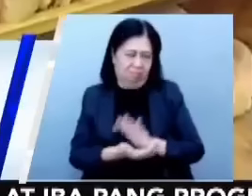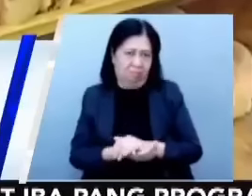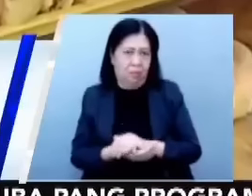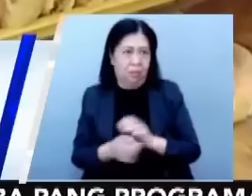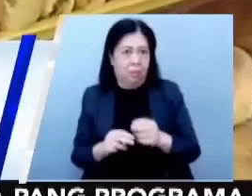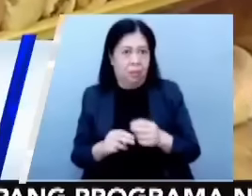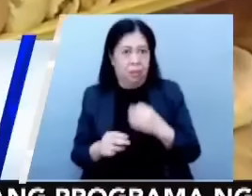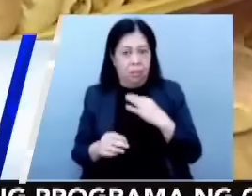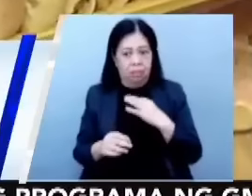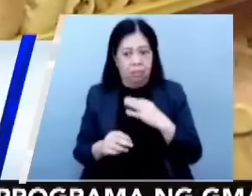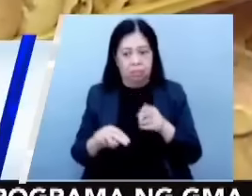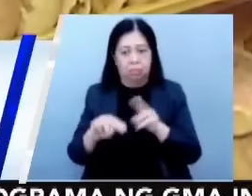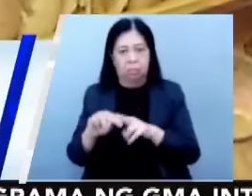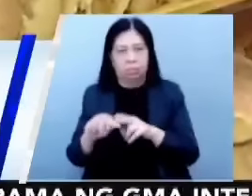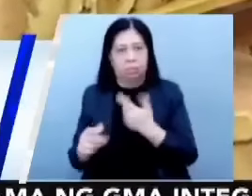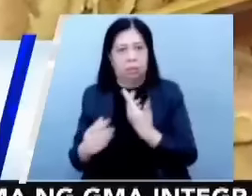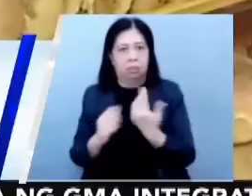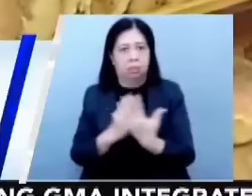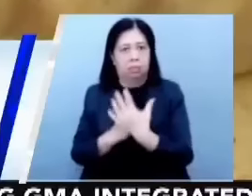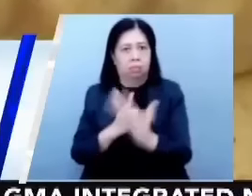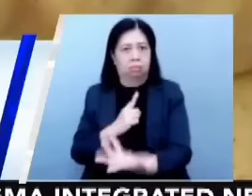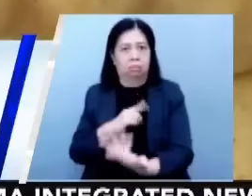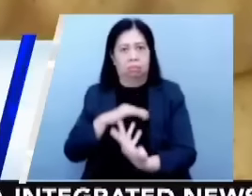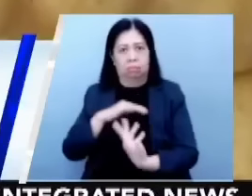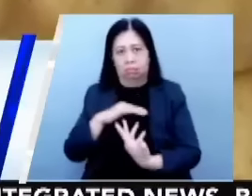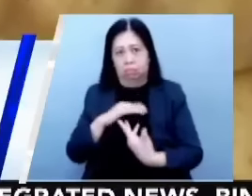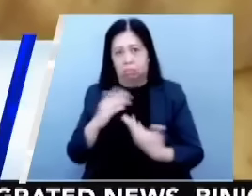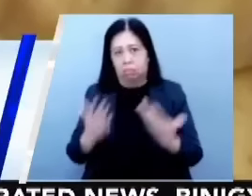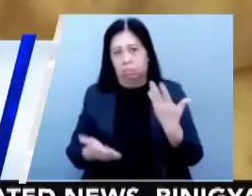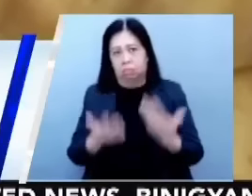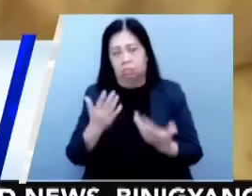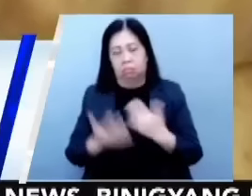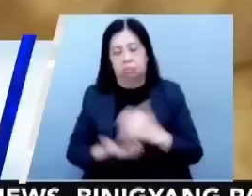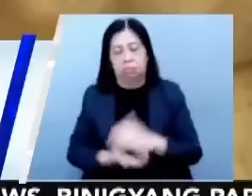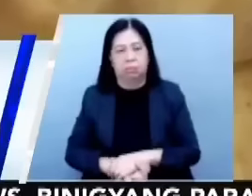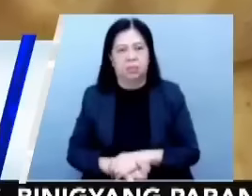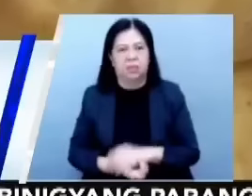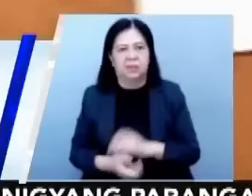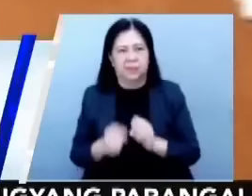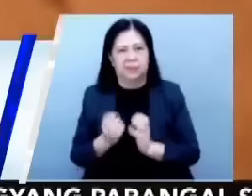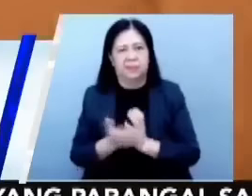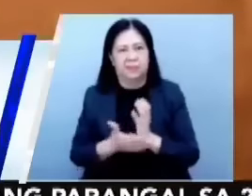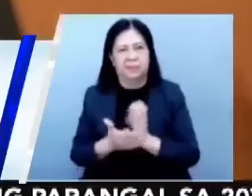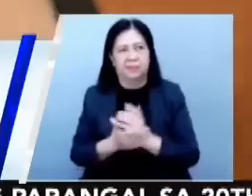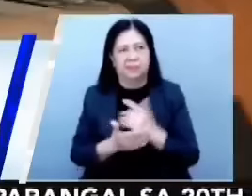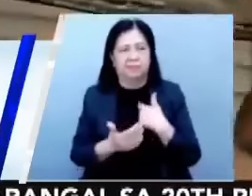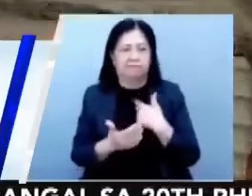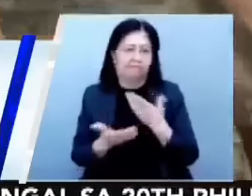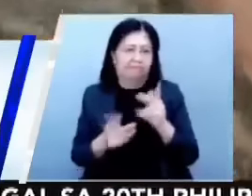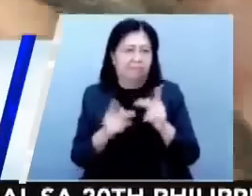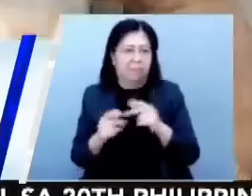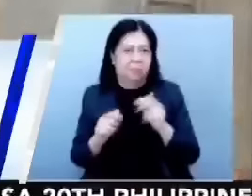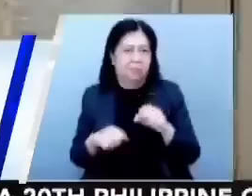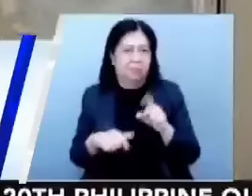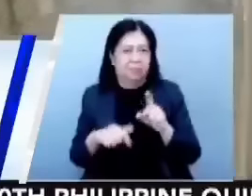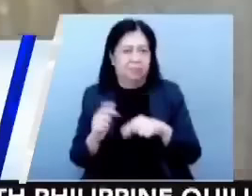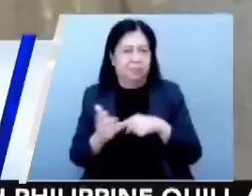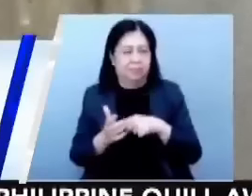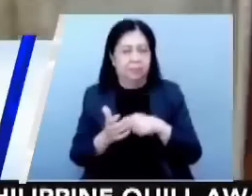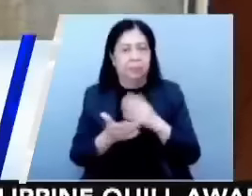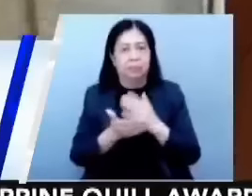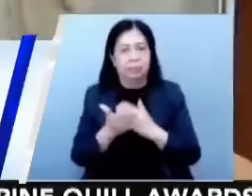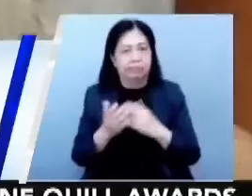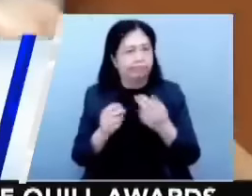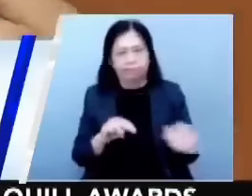baka hindi naman din mabili yung paninda namin. Eh yan lang din naman kaya ng tao eh. Pero may ilang bakery na tuluyan na nagtaas ng